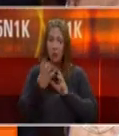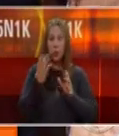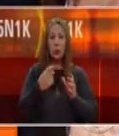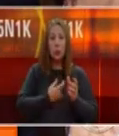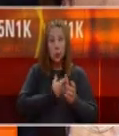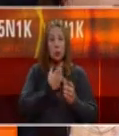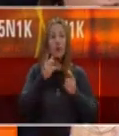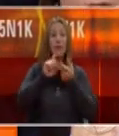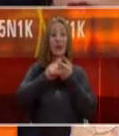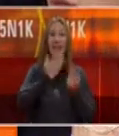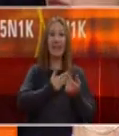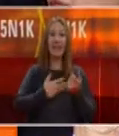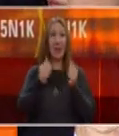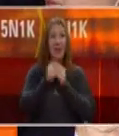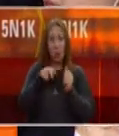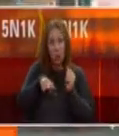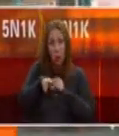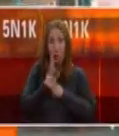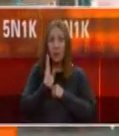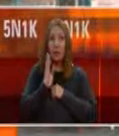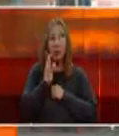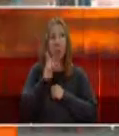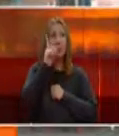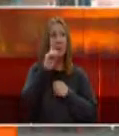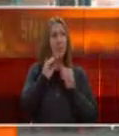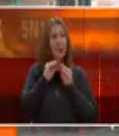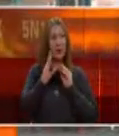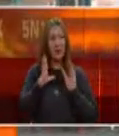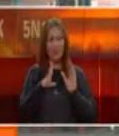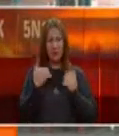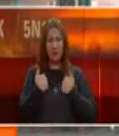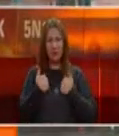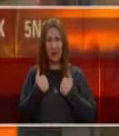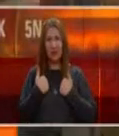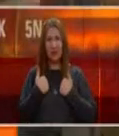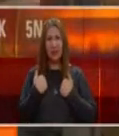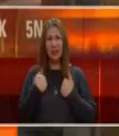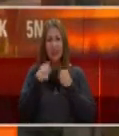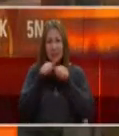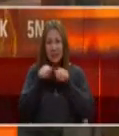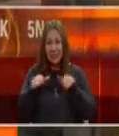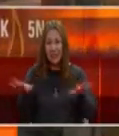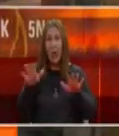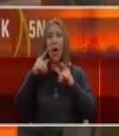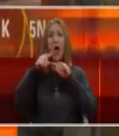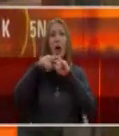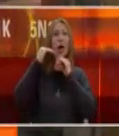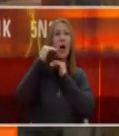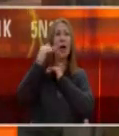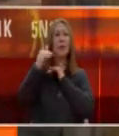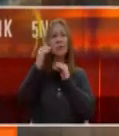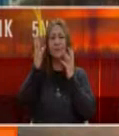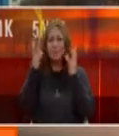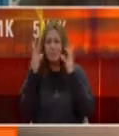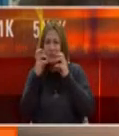ile, Düş ile bir yola çıktık. Yola çıktık çünkü bir derdimiz vardı, bir zorumuz vardı. Biz sistemin halka dayattığı